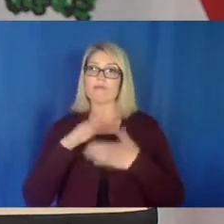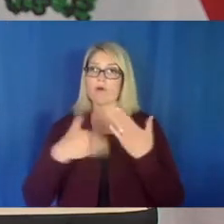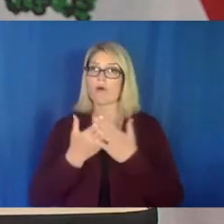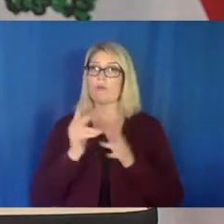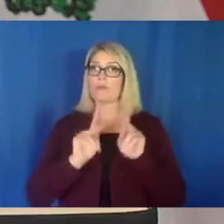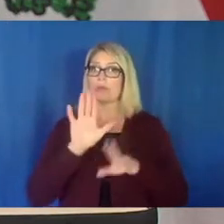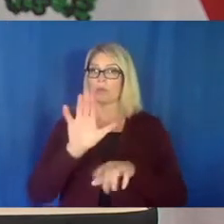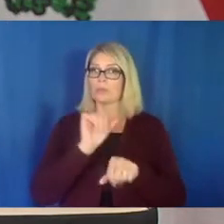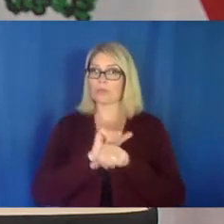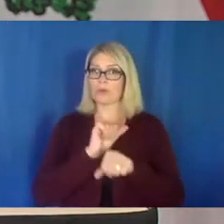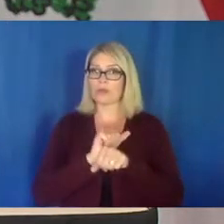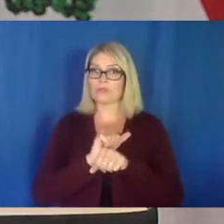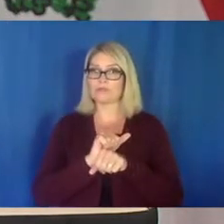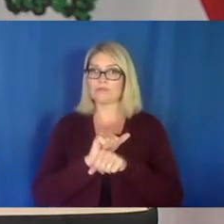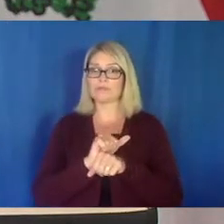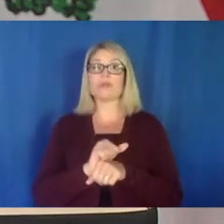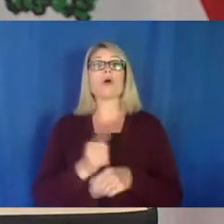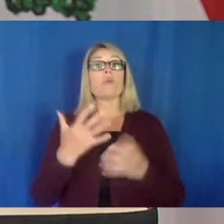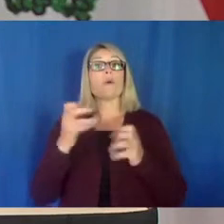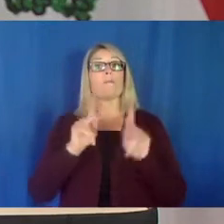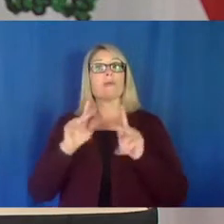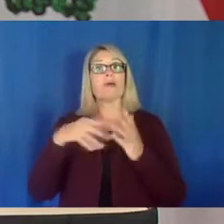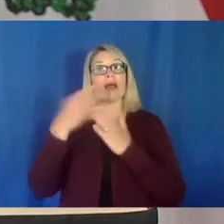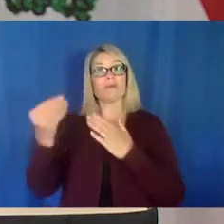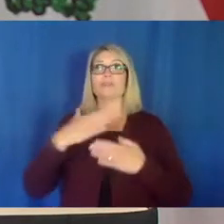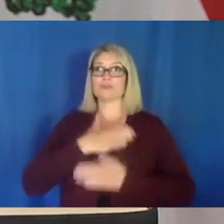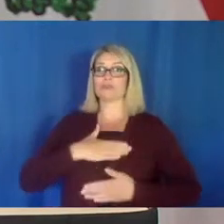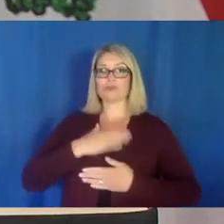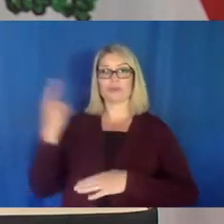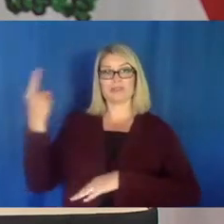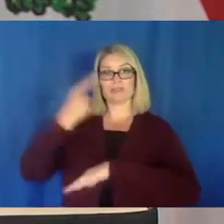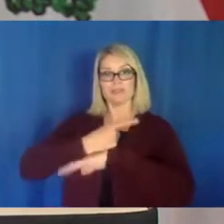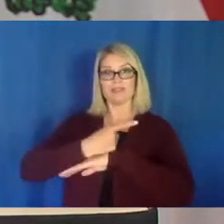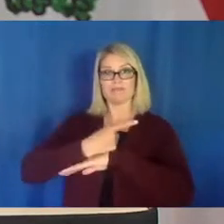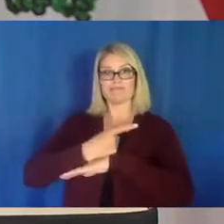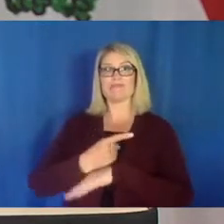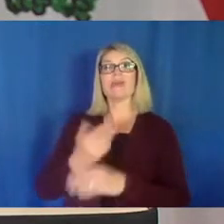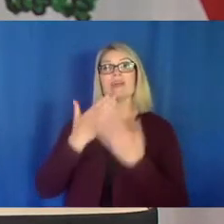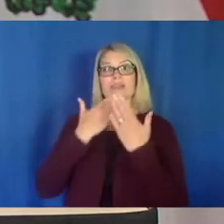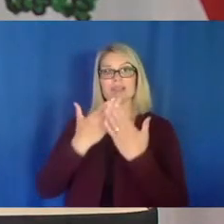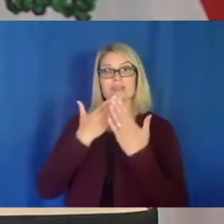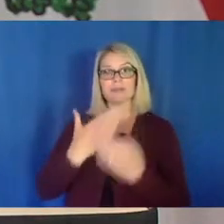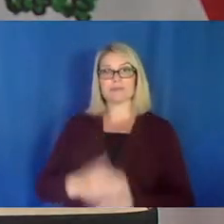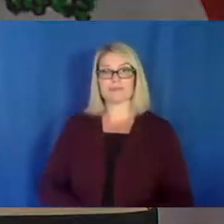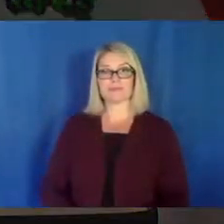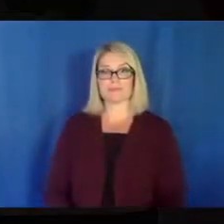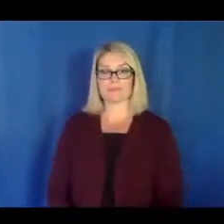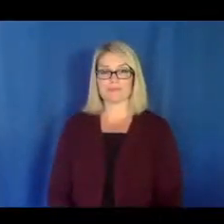encourage Islanders to get out and enjoy that wonderful day. So, thank you very much. Thank you.